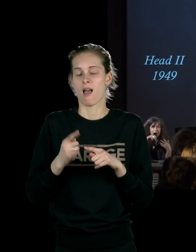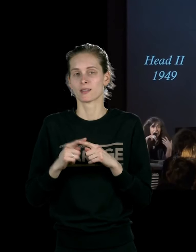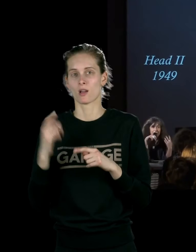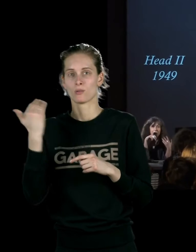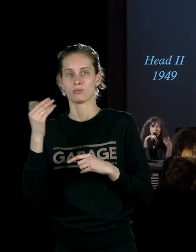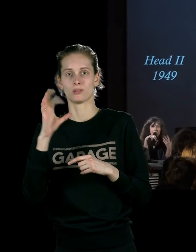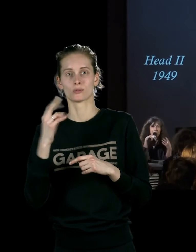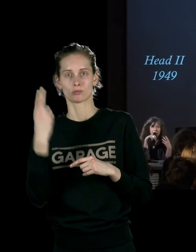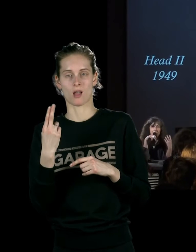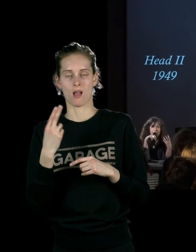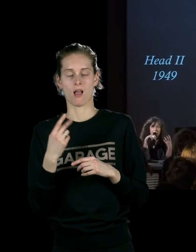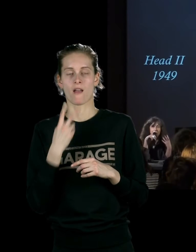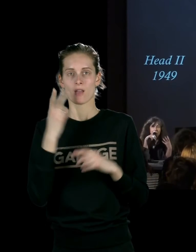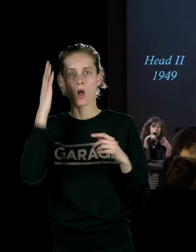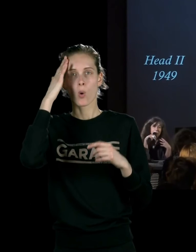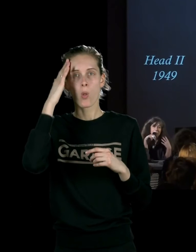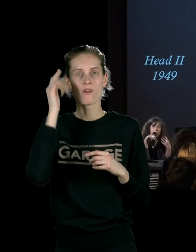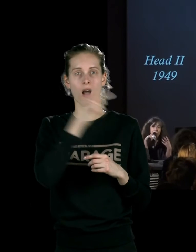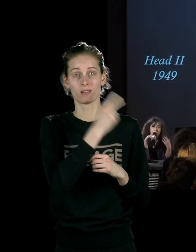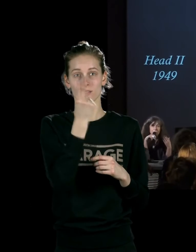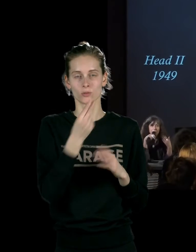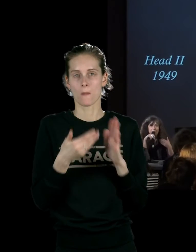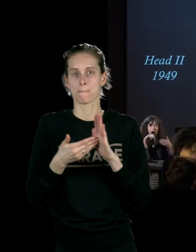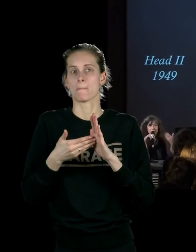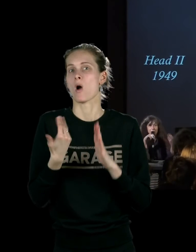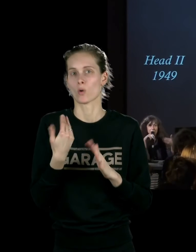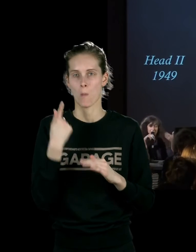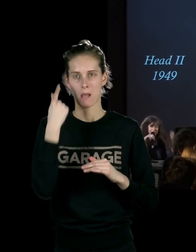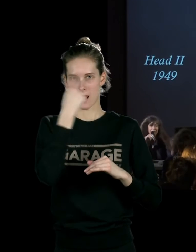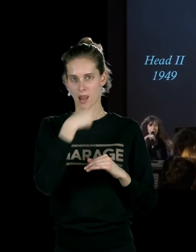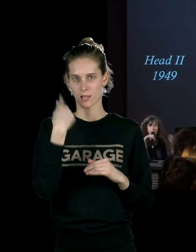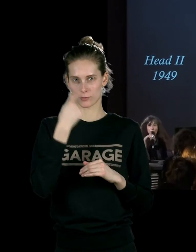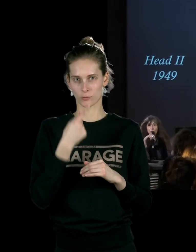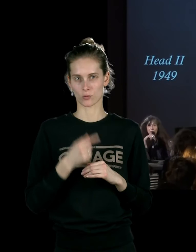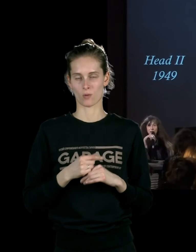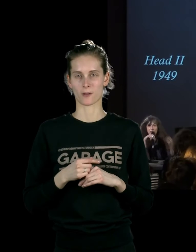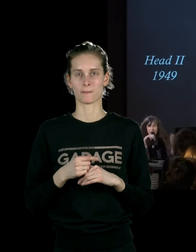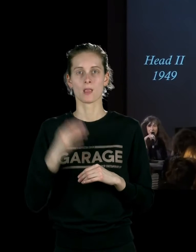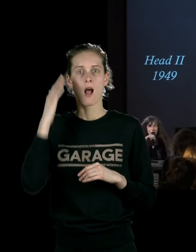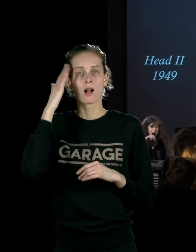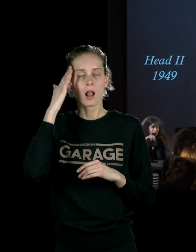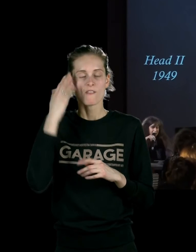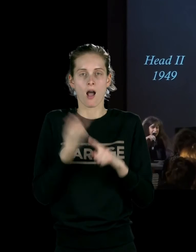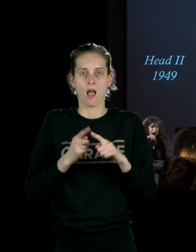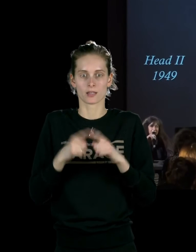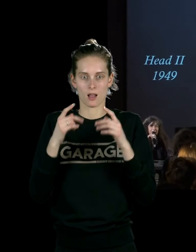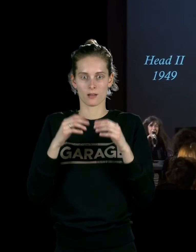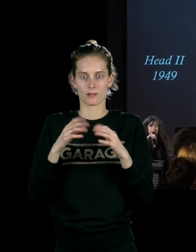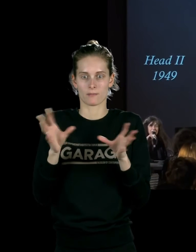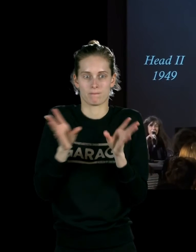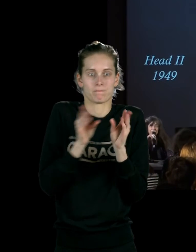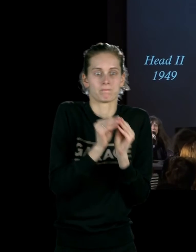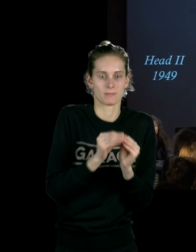это действительно голова без лица. Это голова, которая является продолжением плоти, а не неким социальным обликом, не неким, так